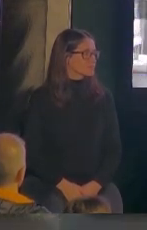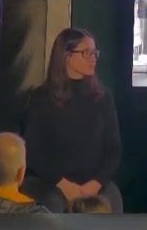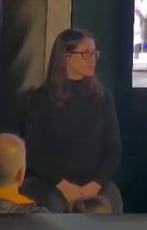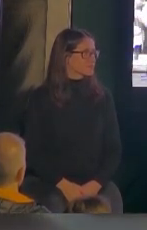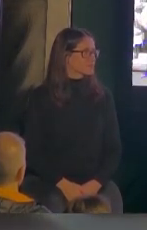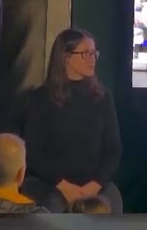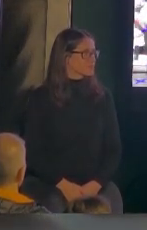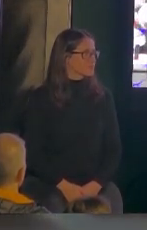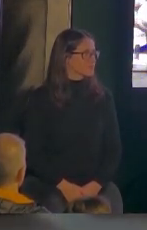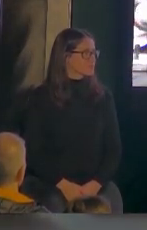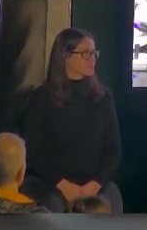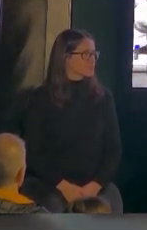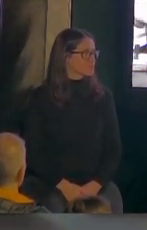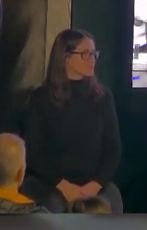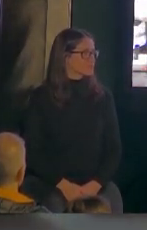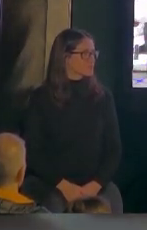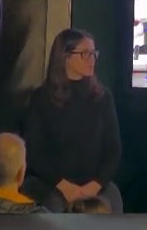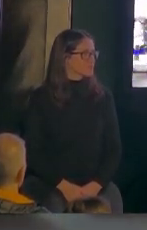ja està.